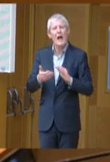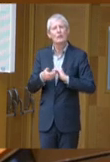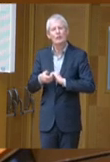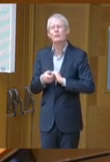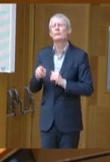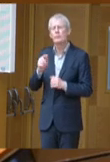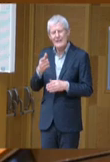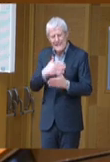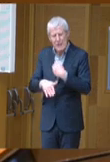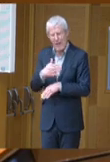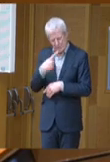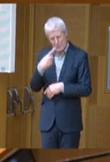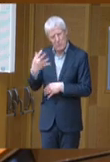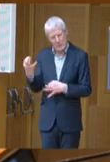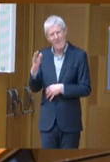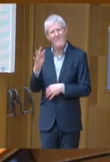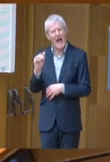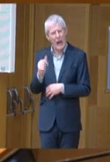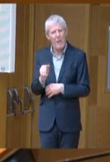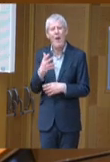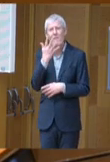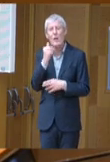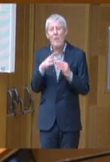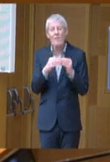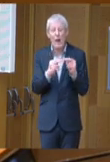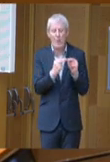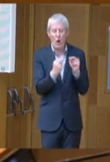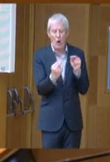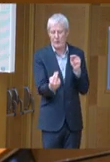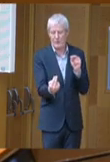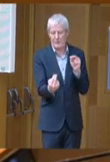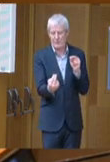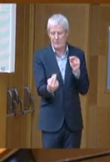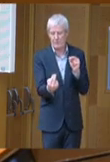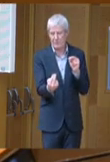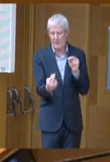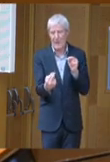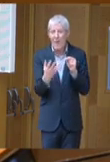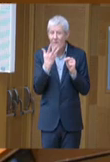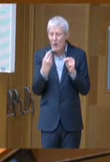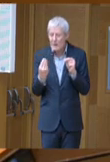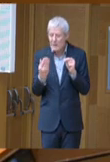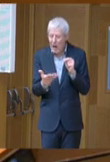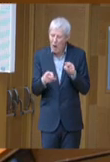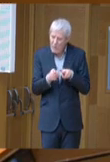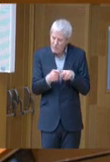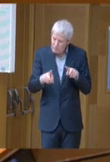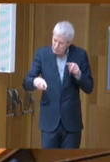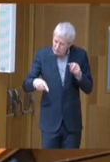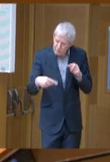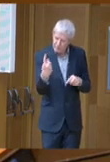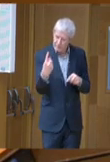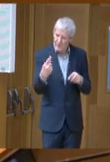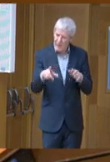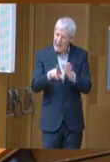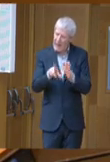Vincenzo Falabella, vogliamo costruire ponti, vogliamo cercare di contribuire alla realizzazione di un quadro